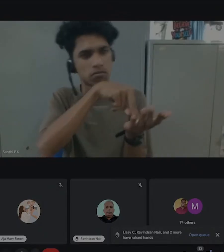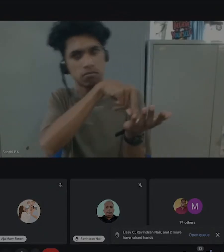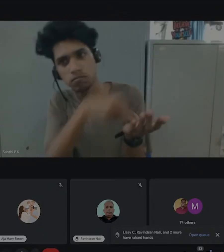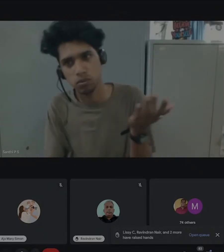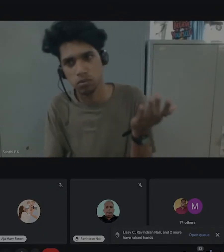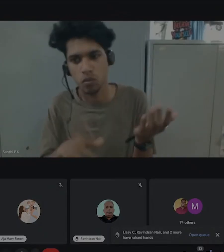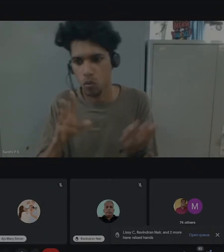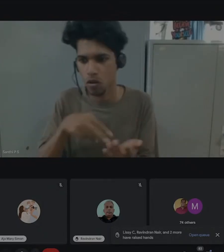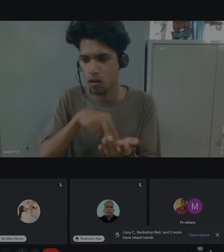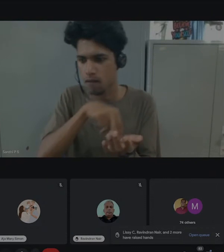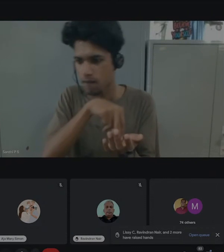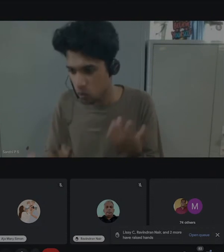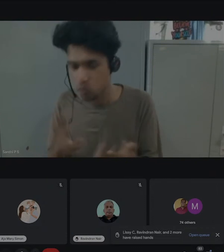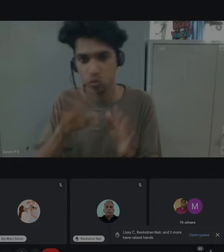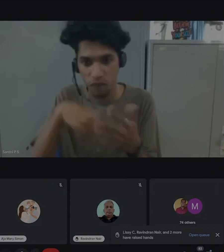വീണോ എന്ന് പറയാനുള്ള